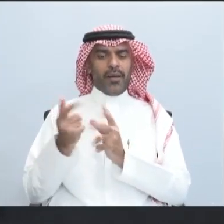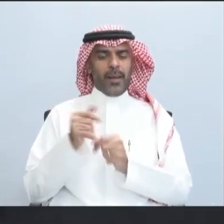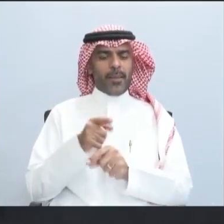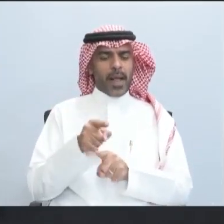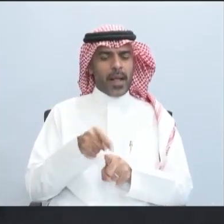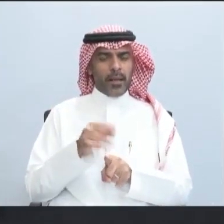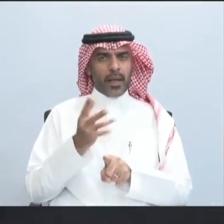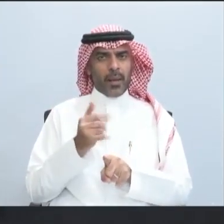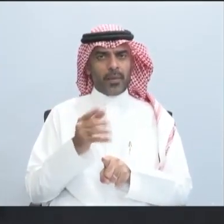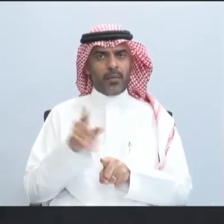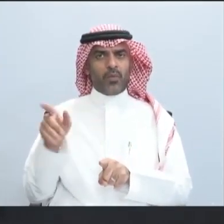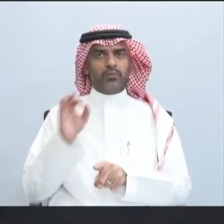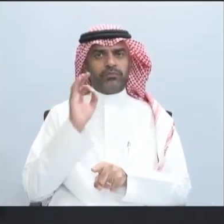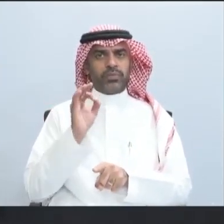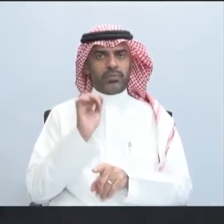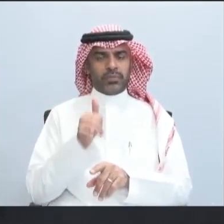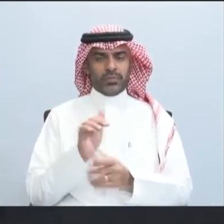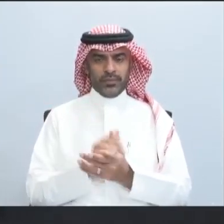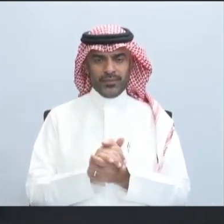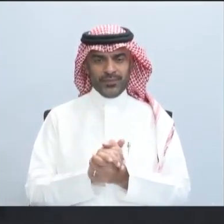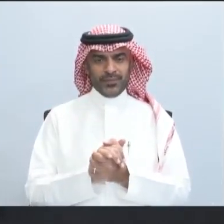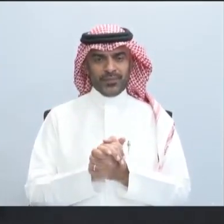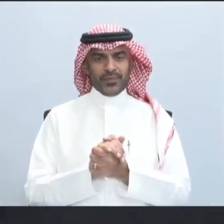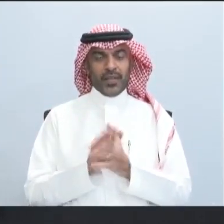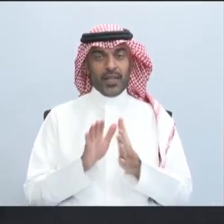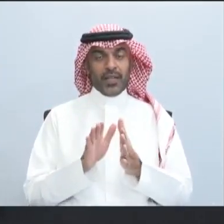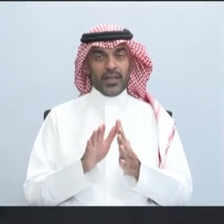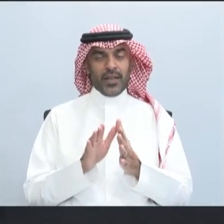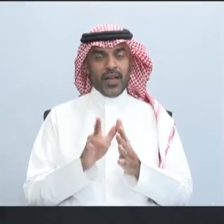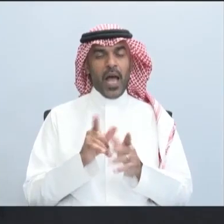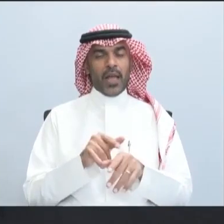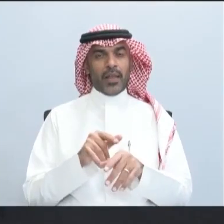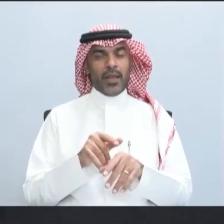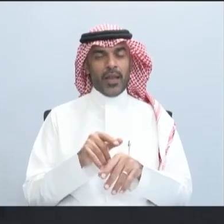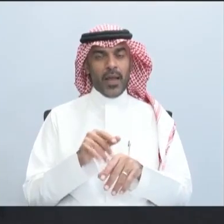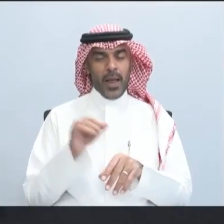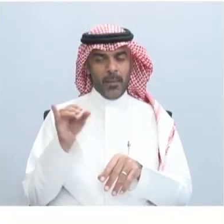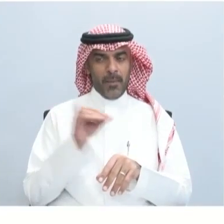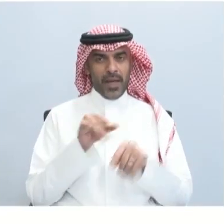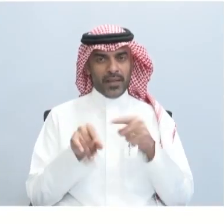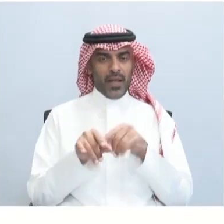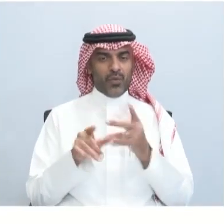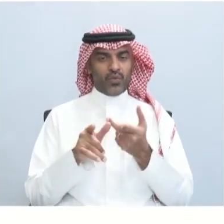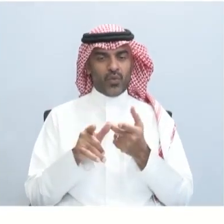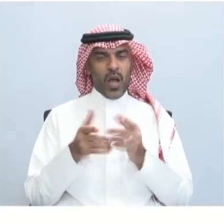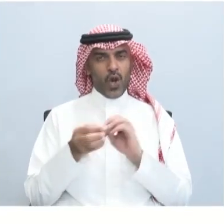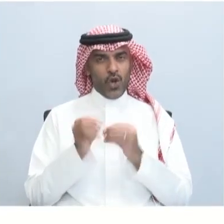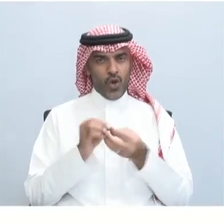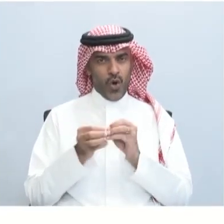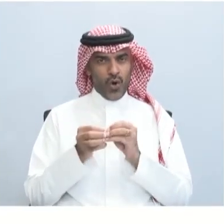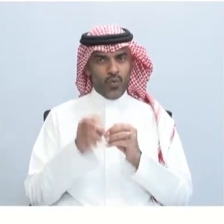كانت هي الادق اذا ممكن تساعدنا حاله الماده وايضا اللون